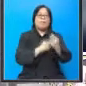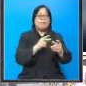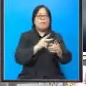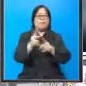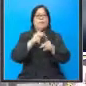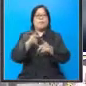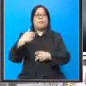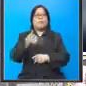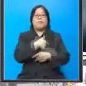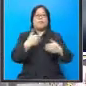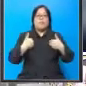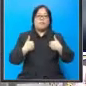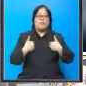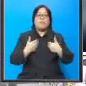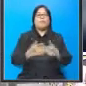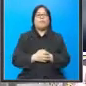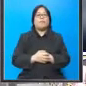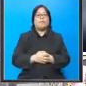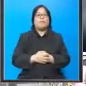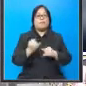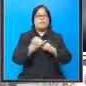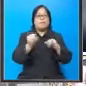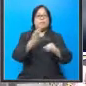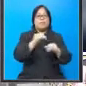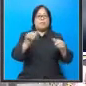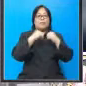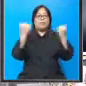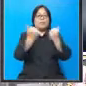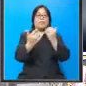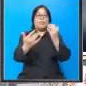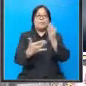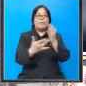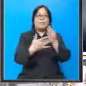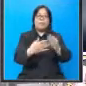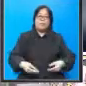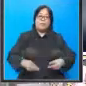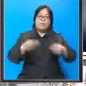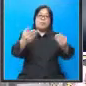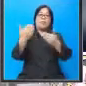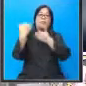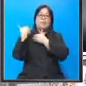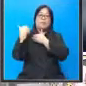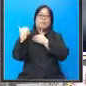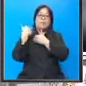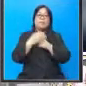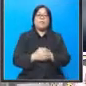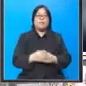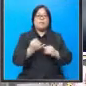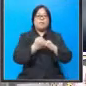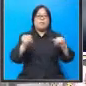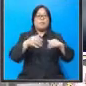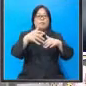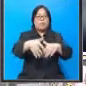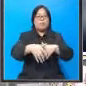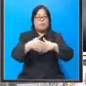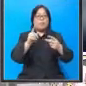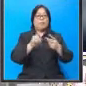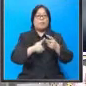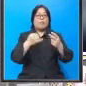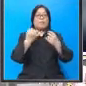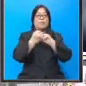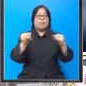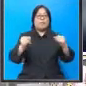kebakaran yang kita aduk yaitu jabatan dan agensi teknikal dan dipertanggungjawabkan yaitu jabatan pertanian